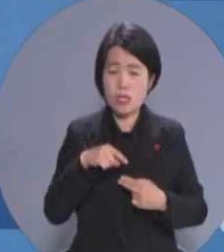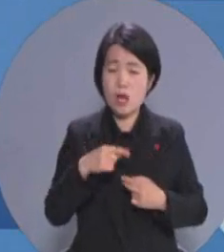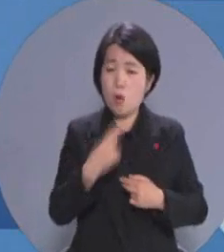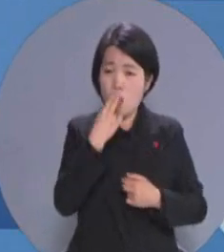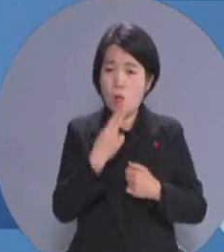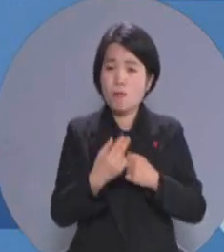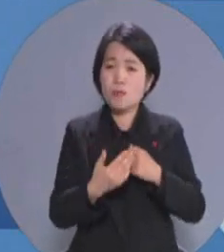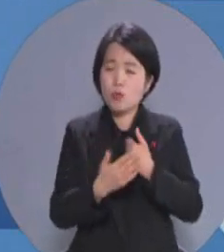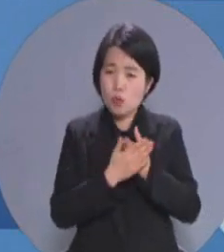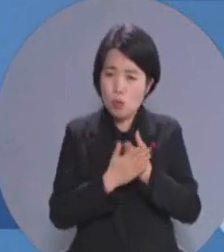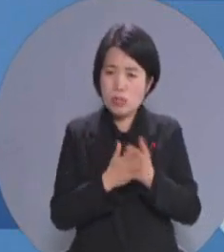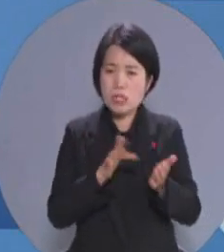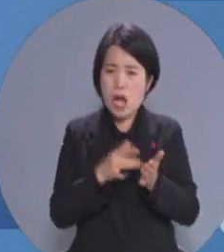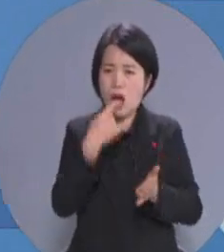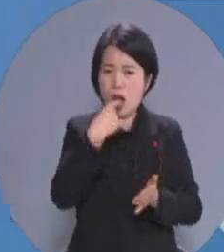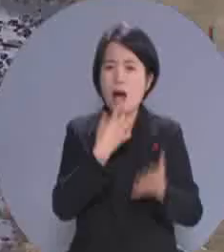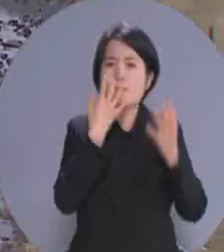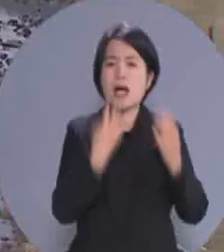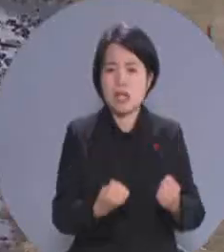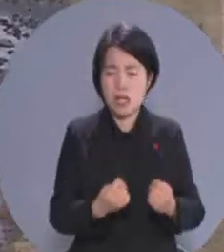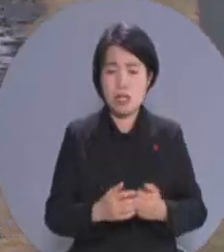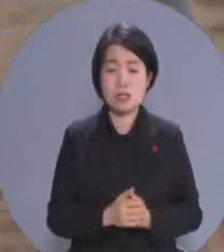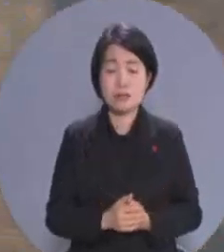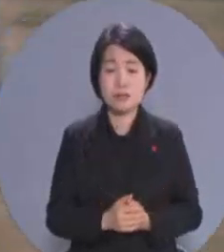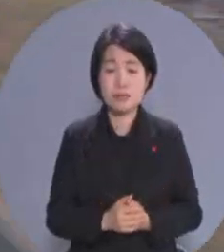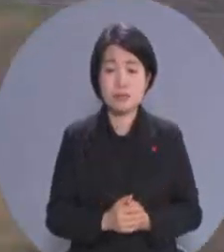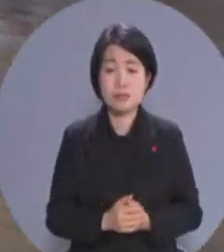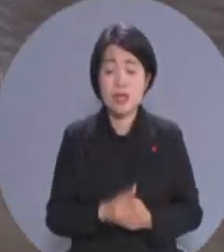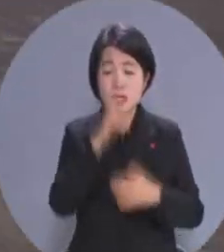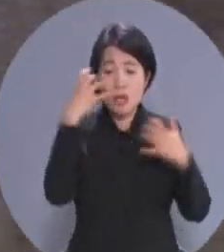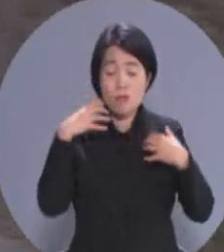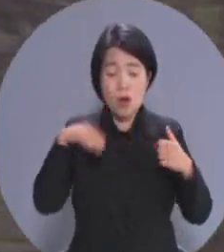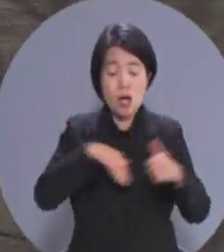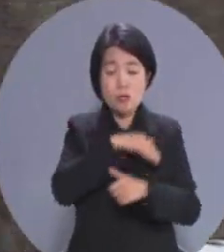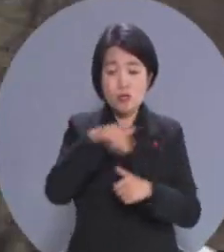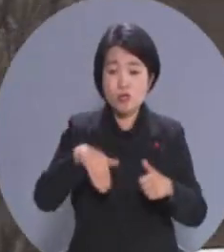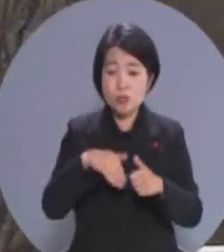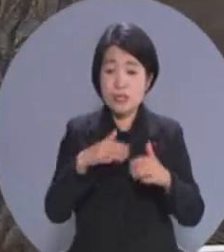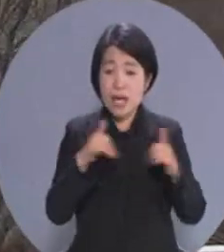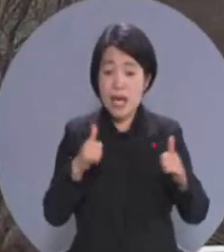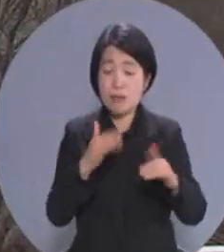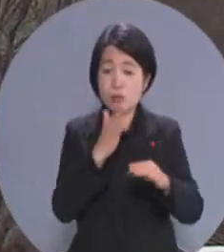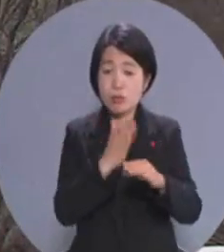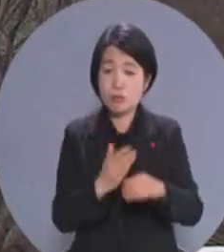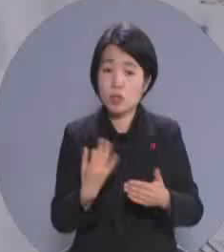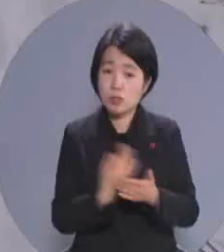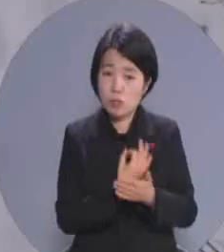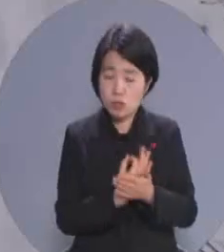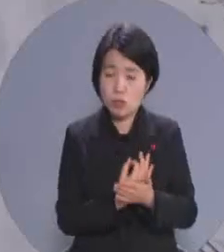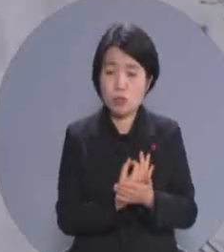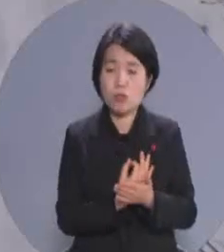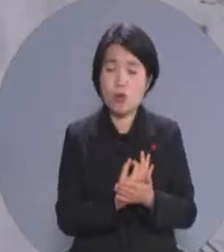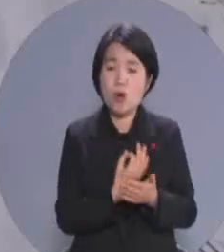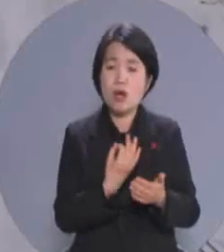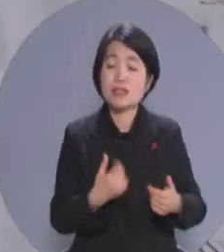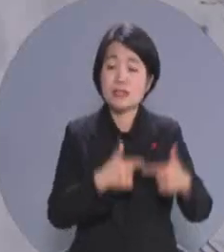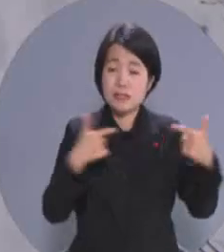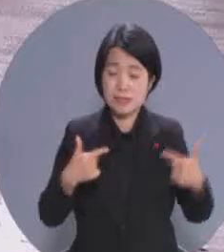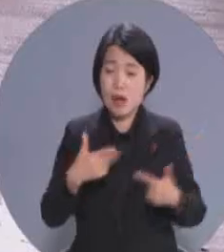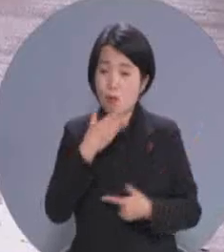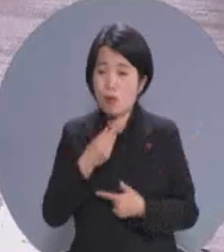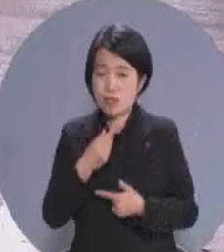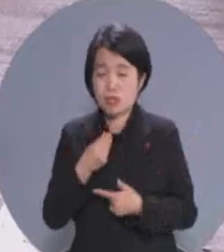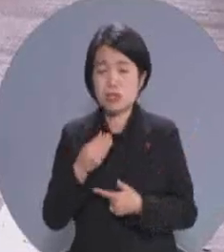나가요 기침 가래약 쪽이 정부가 댐 주변 주민을 대상으로 소득과 복지 개선을 위한 다양한